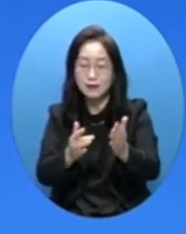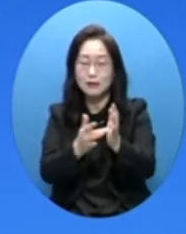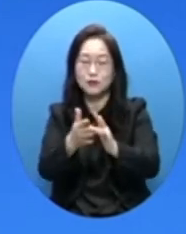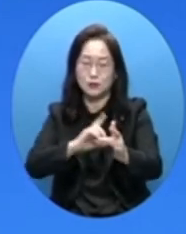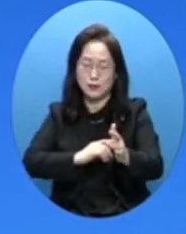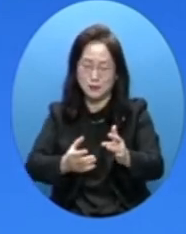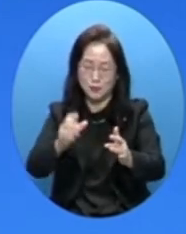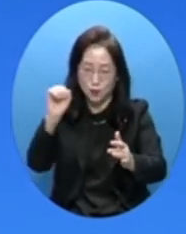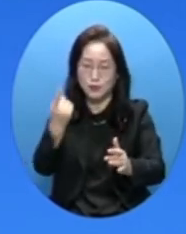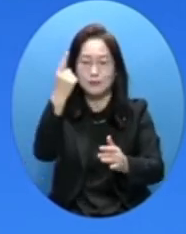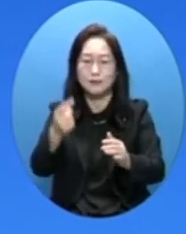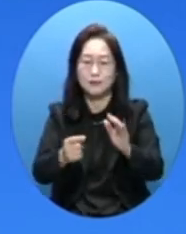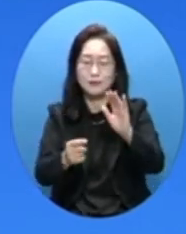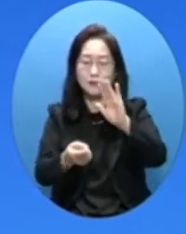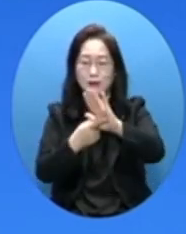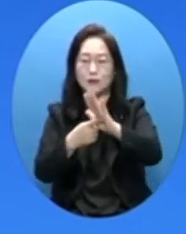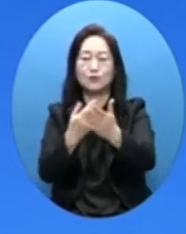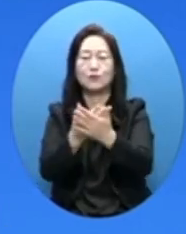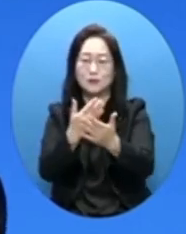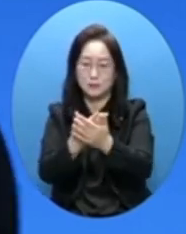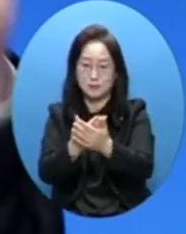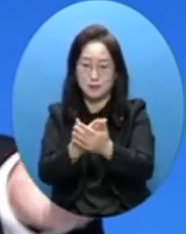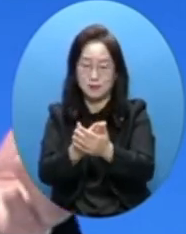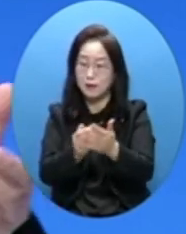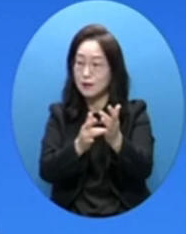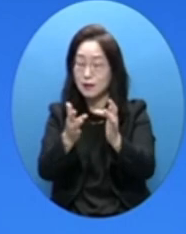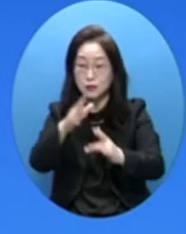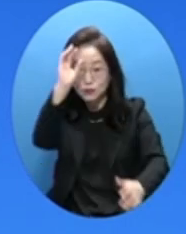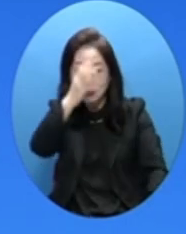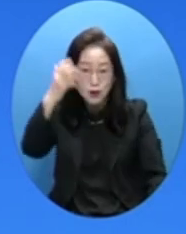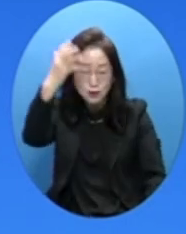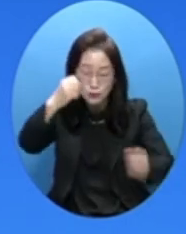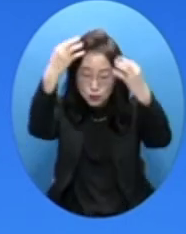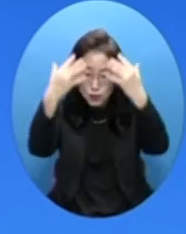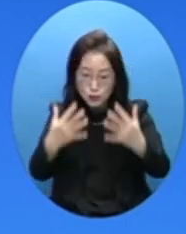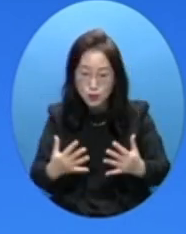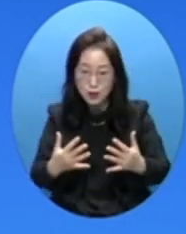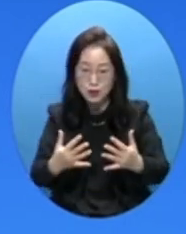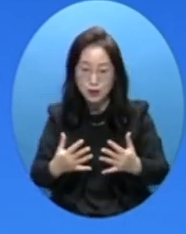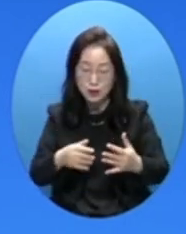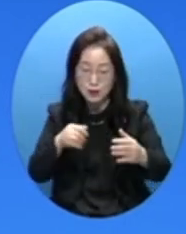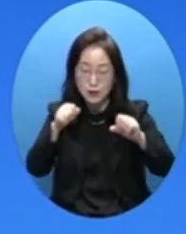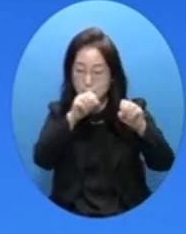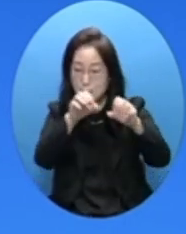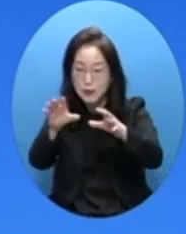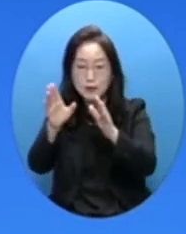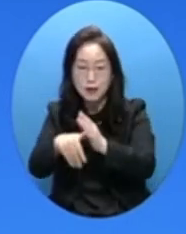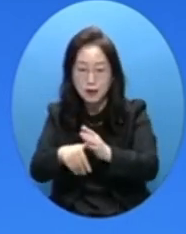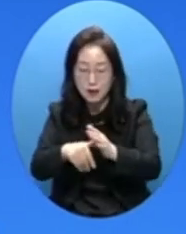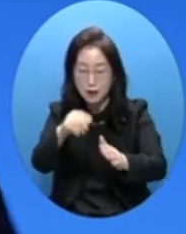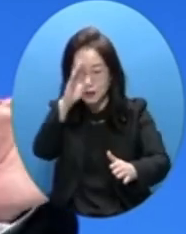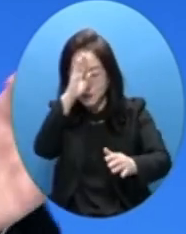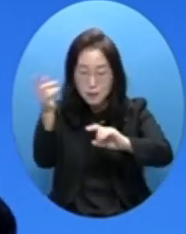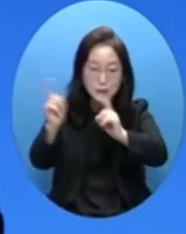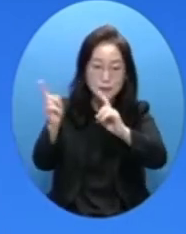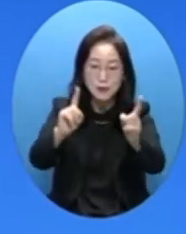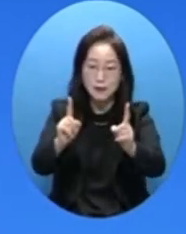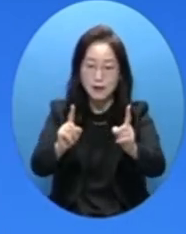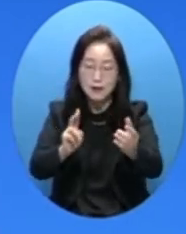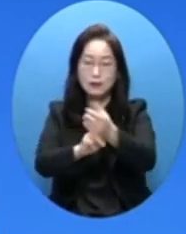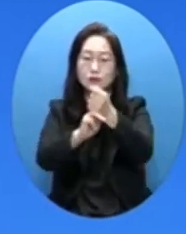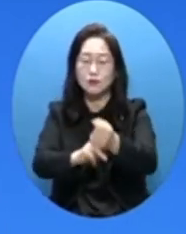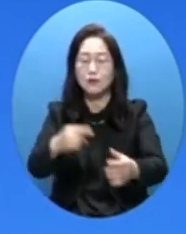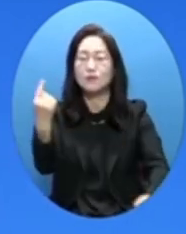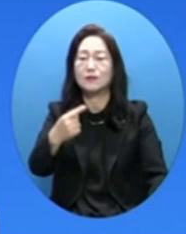충만받아 담대히 하나님의 말씀을 전할 때 기사와 예적이 나타나야 되고 병자가 고침을 받게 되고 하나님의 큰 은혜가 모두에게